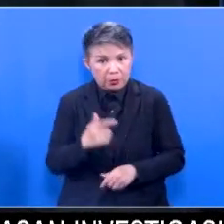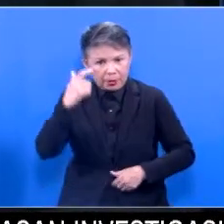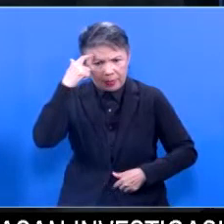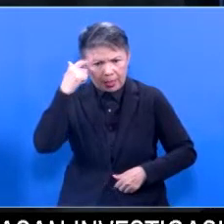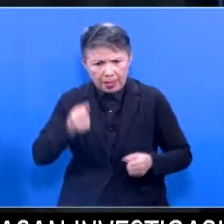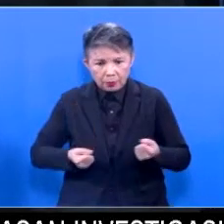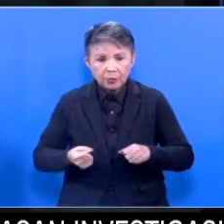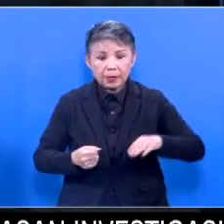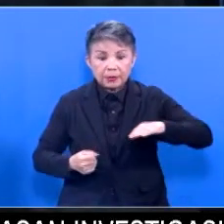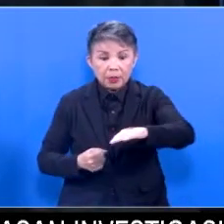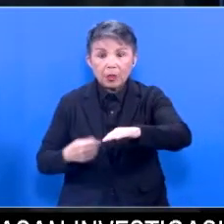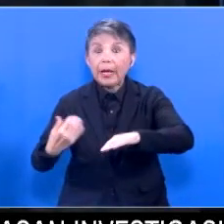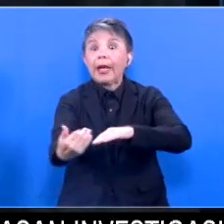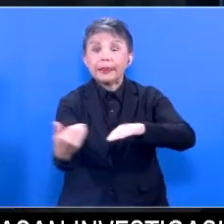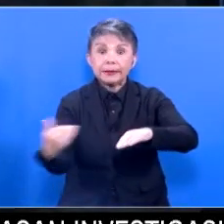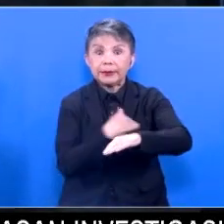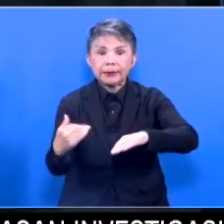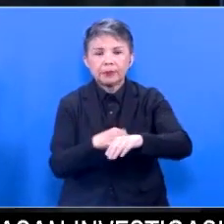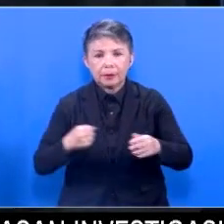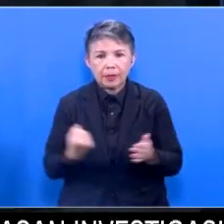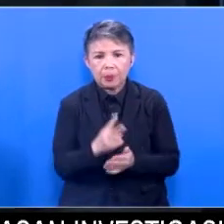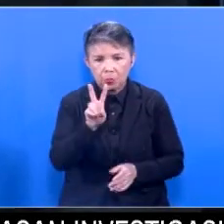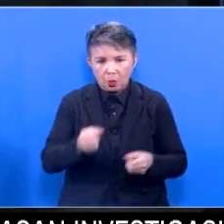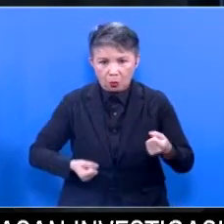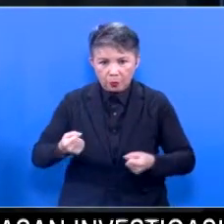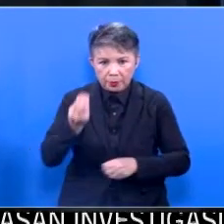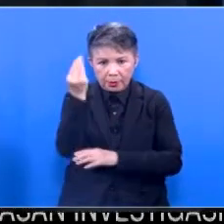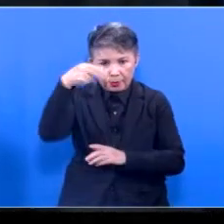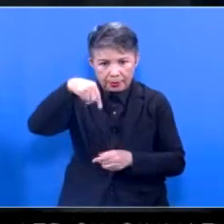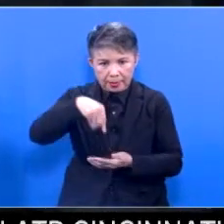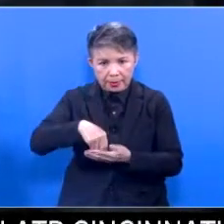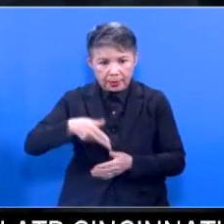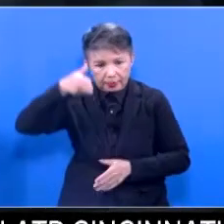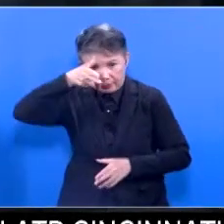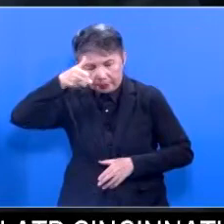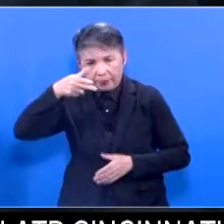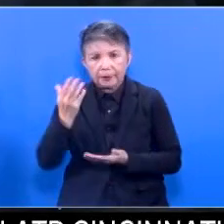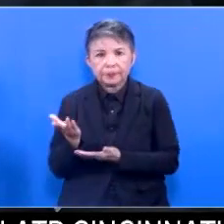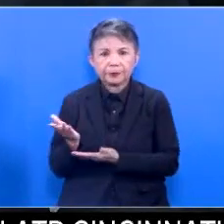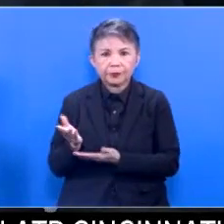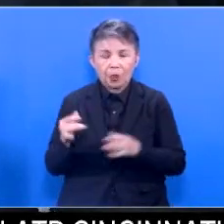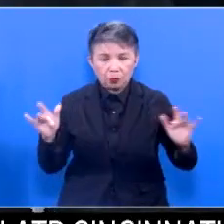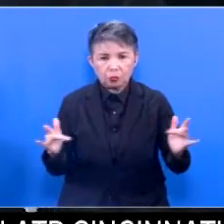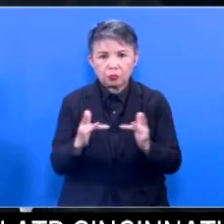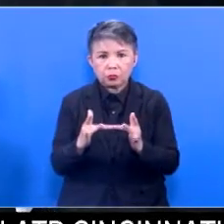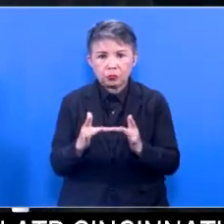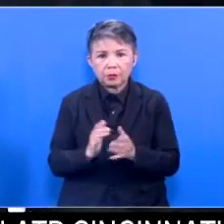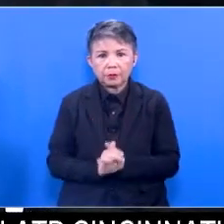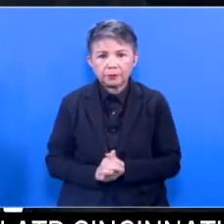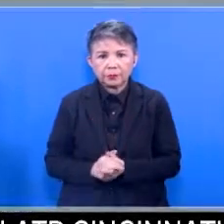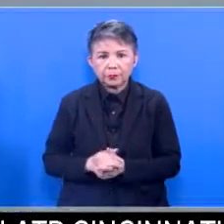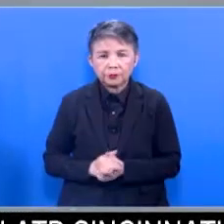mengemudi melawan arah dan menabrak dua mobil di Kebayoran Lama, Jakarta Selatan, terekam CCTV dan menjadi viral di media sosial.